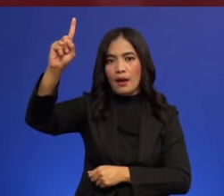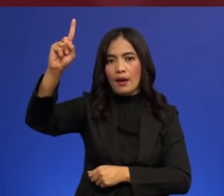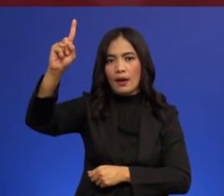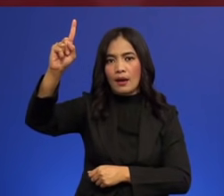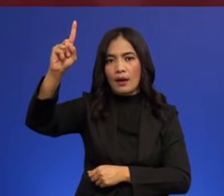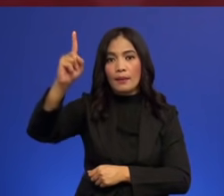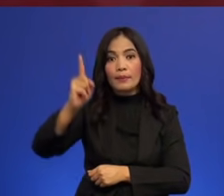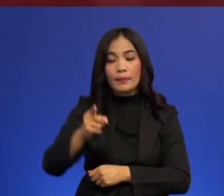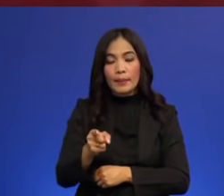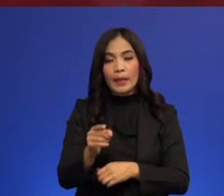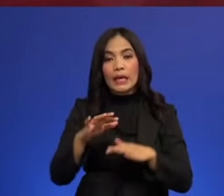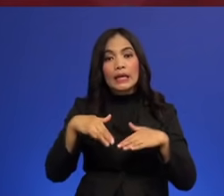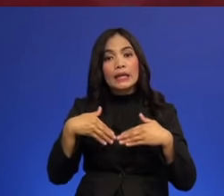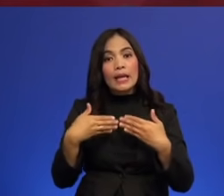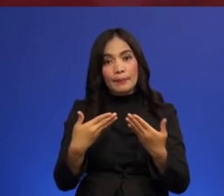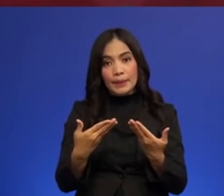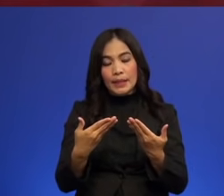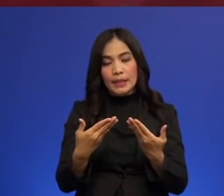Tetapi karena kita